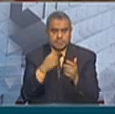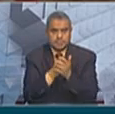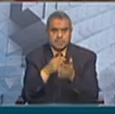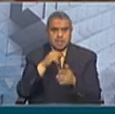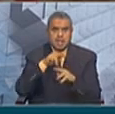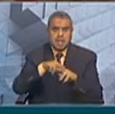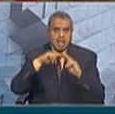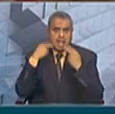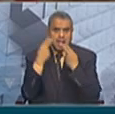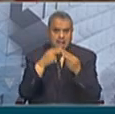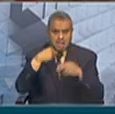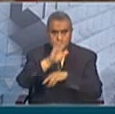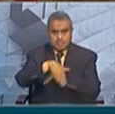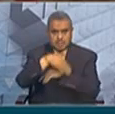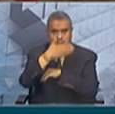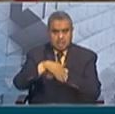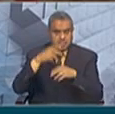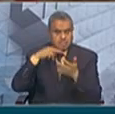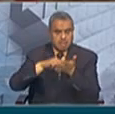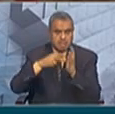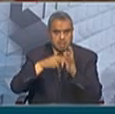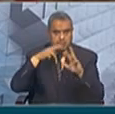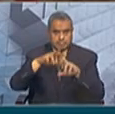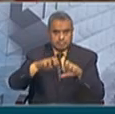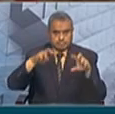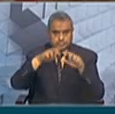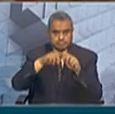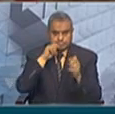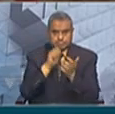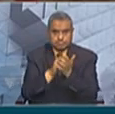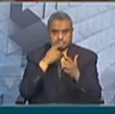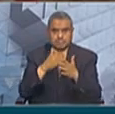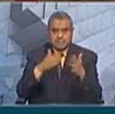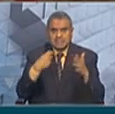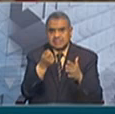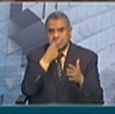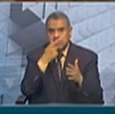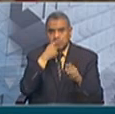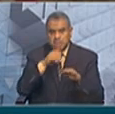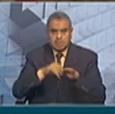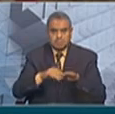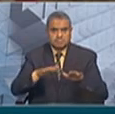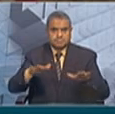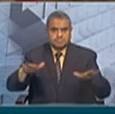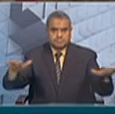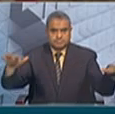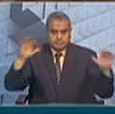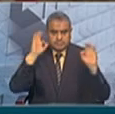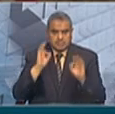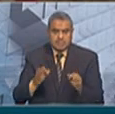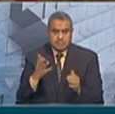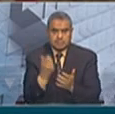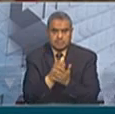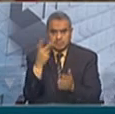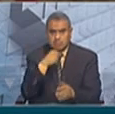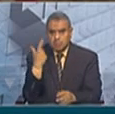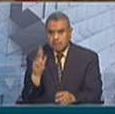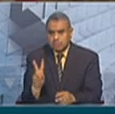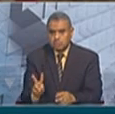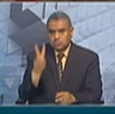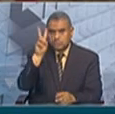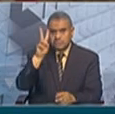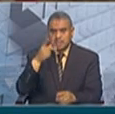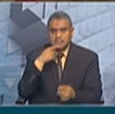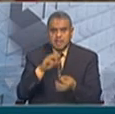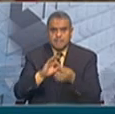عالمية من مراكز البحث وزيادة القدرة على تصنيع اللقاحات. وسيتعهد جونسون بتقديم 71 مليون